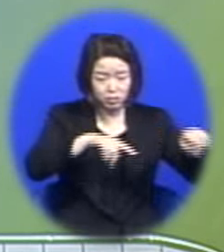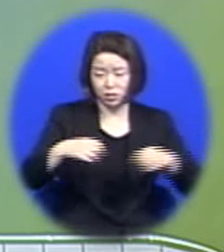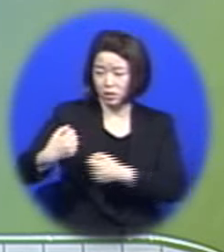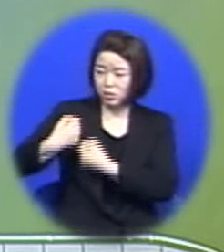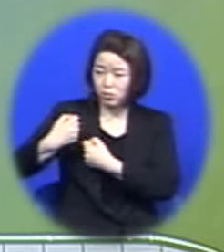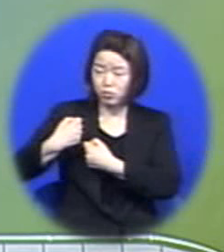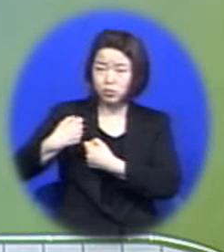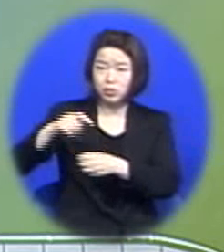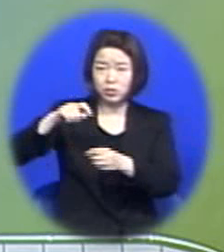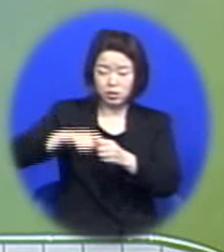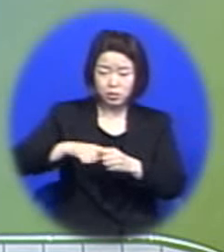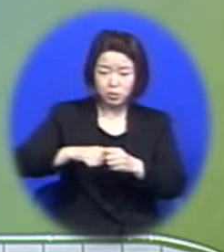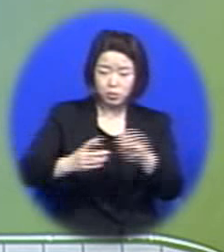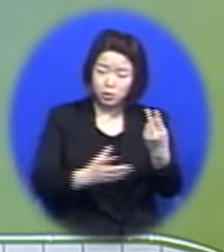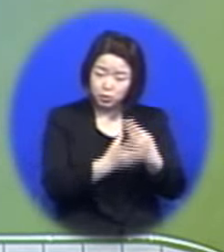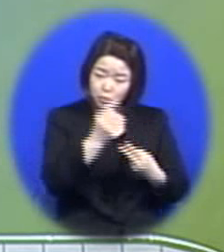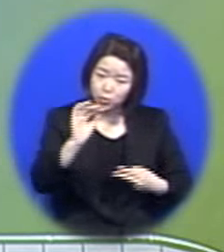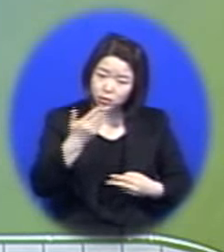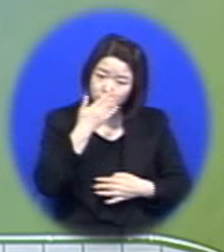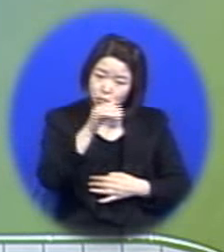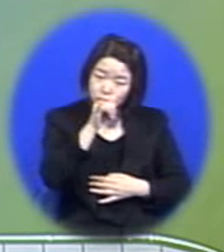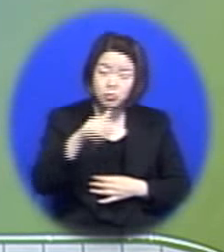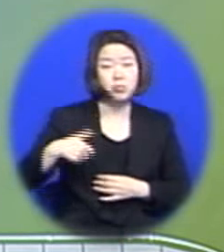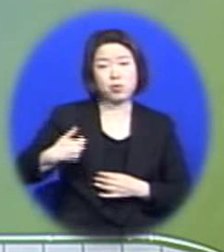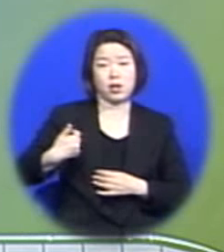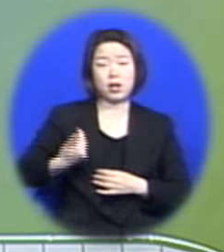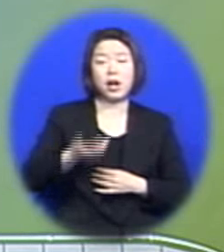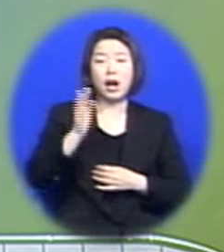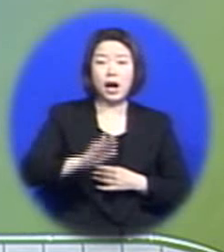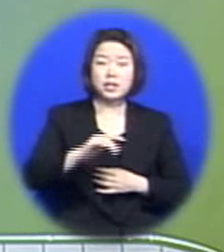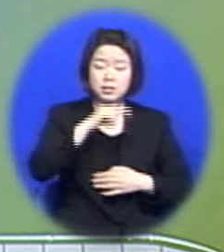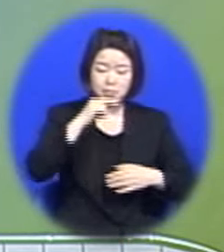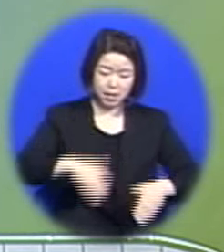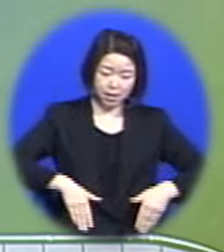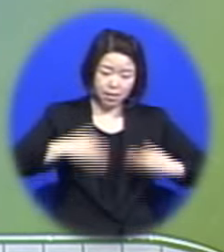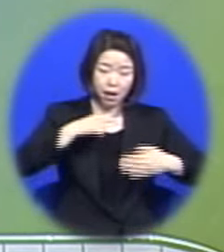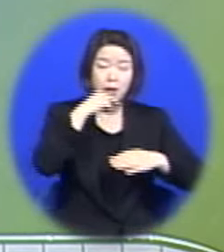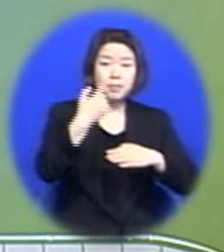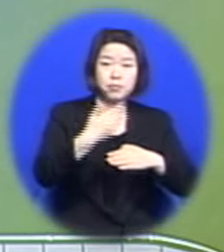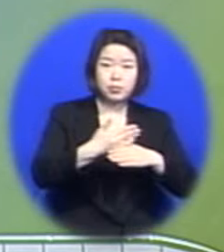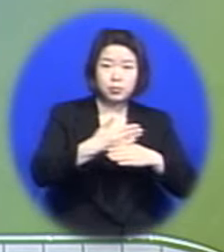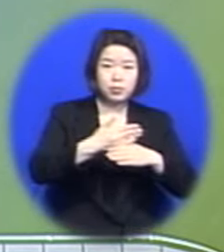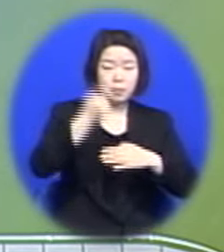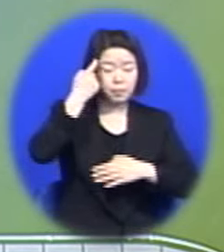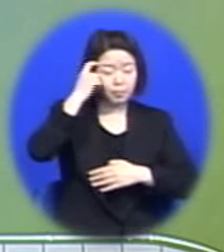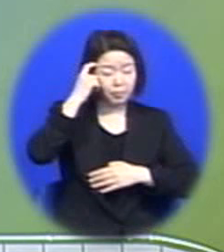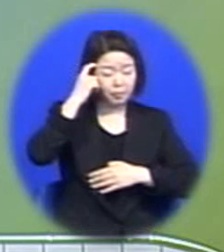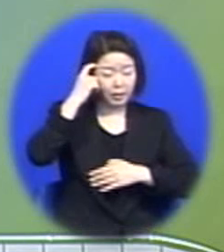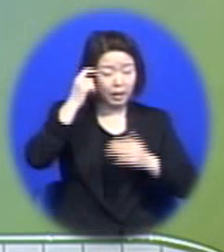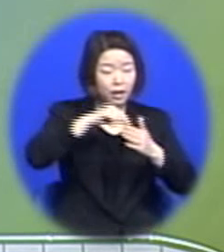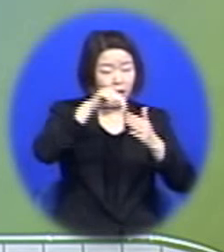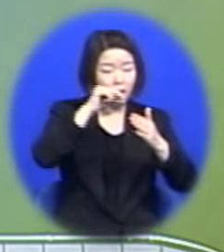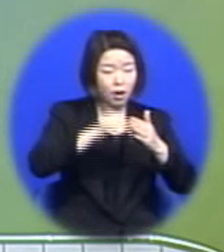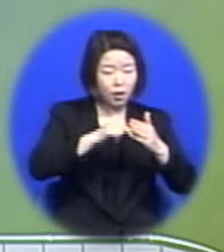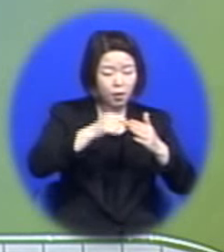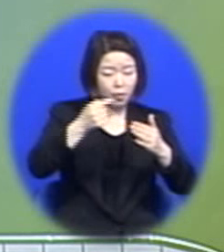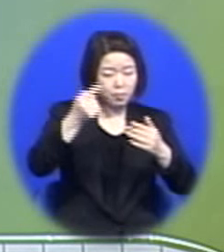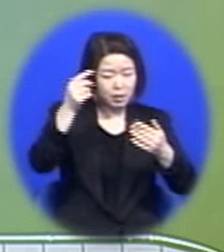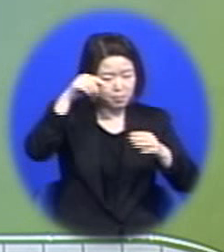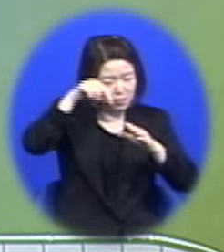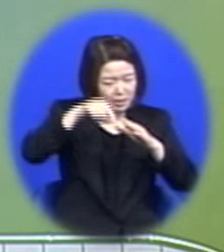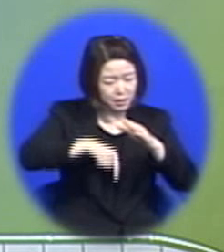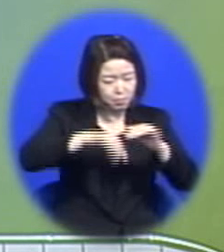될지는 모르겠지만 이 남과 북의 정서의 이 골은요, 이건 해결될 것 같지